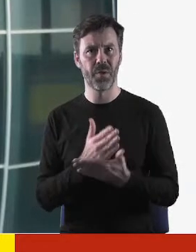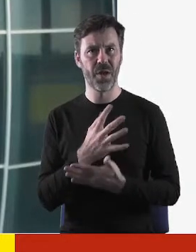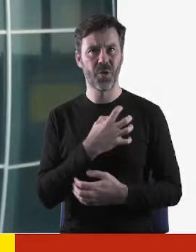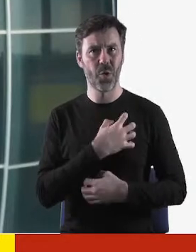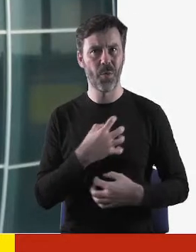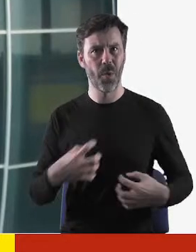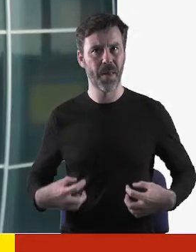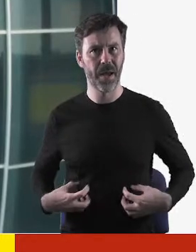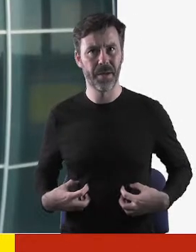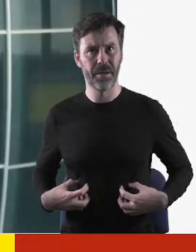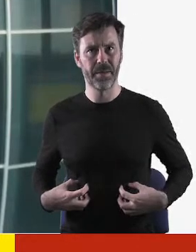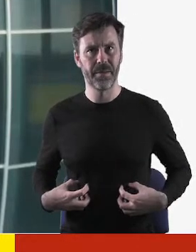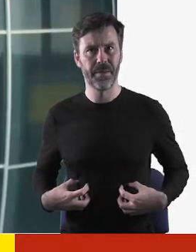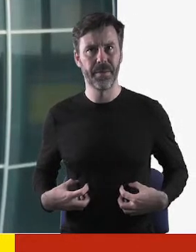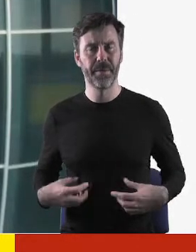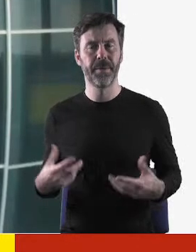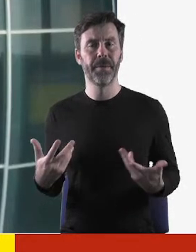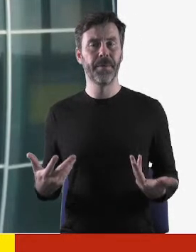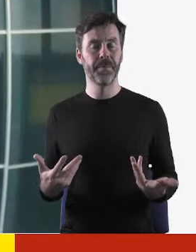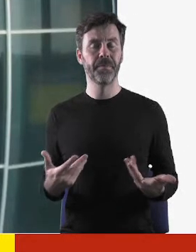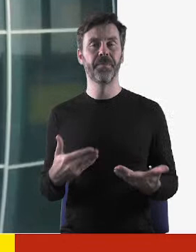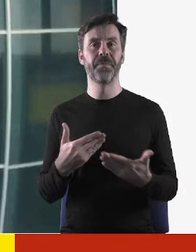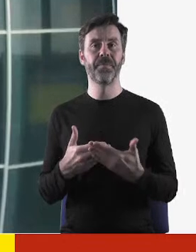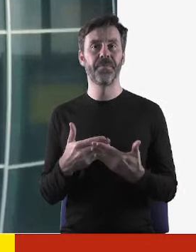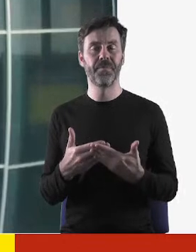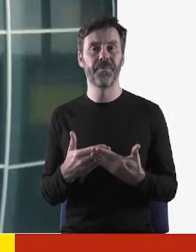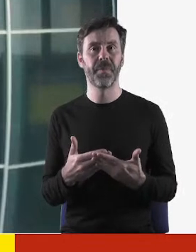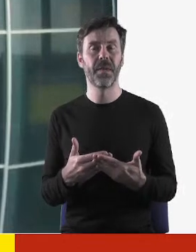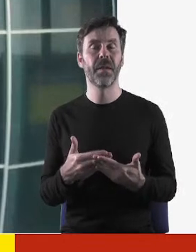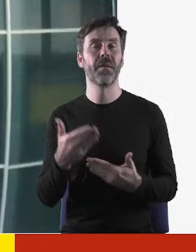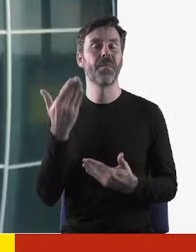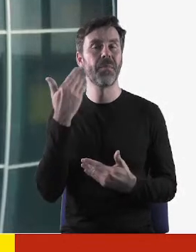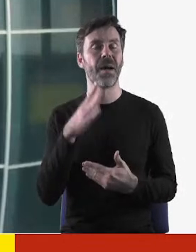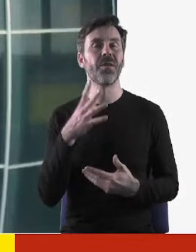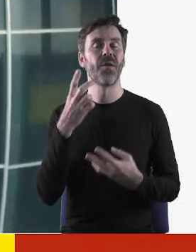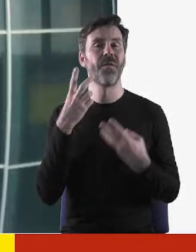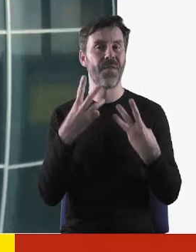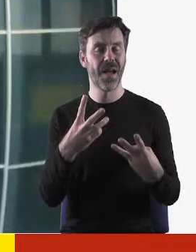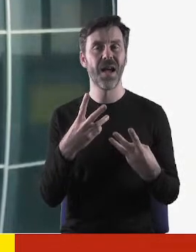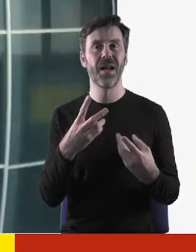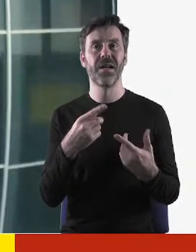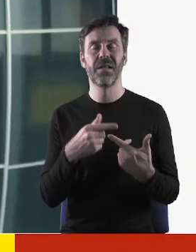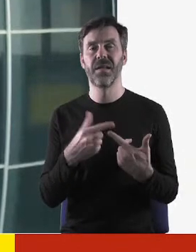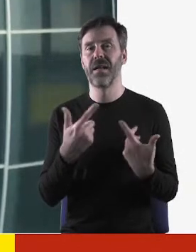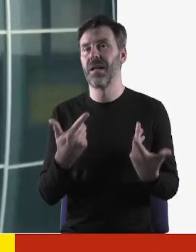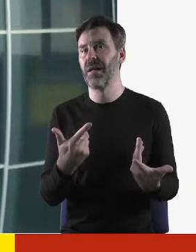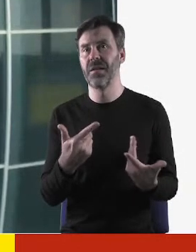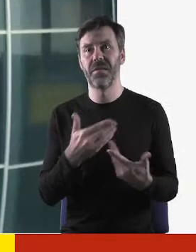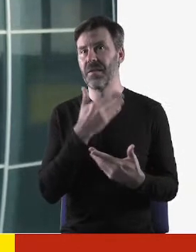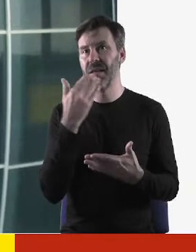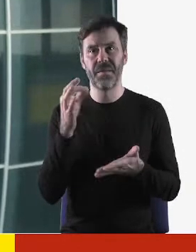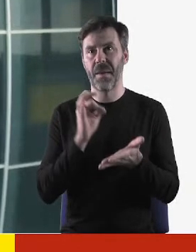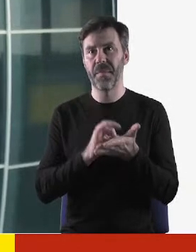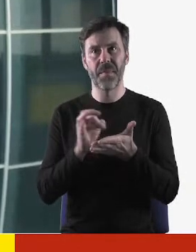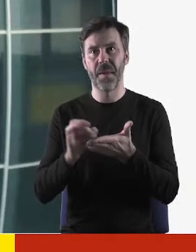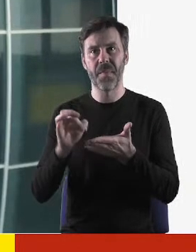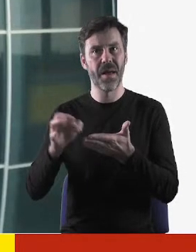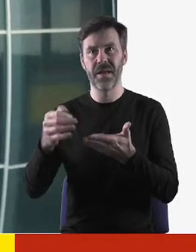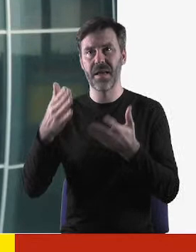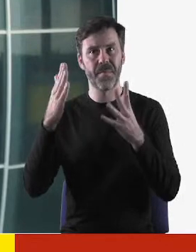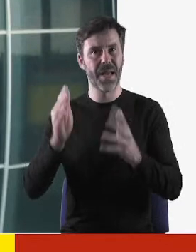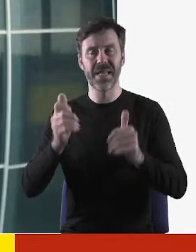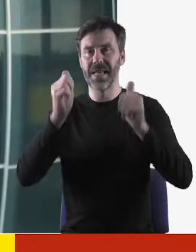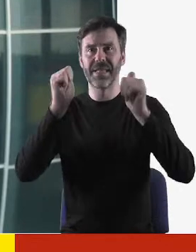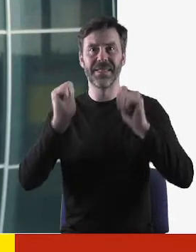anomalia oczywiście jest cenna i warto się z niej cieszyć, ale na pewno nie ma charakteru strukturalnego i nie ma charakteru